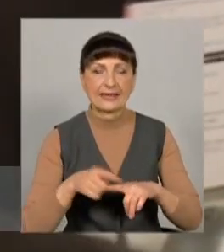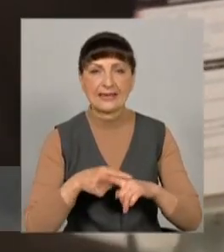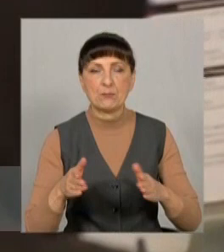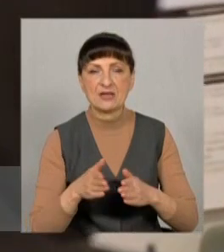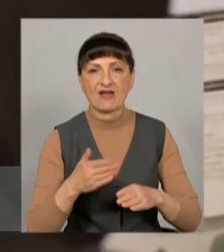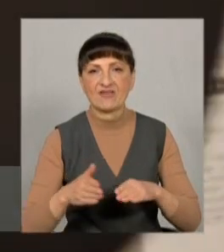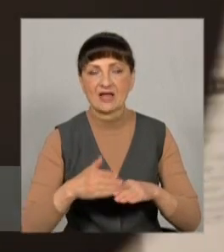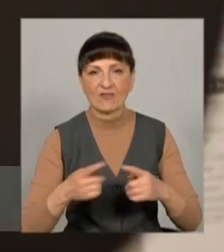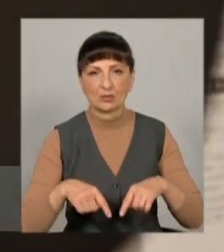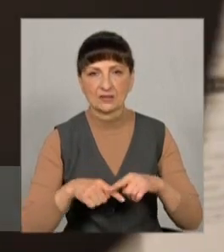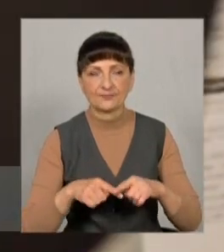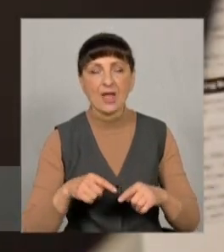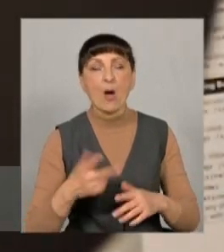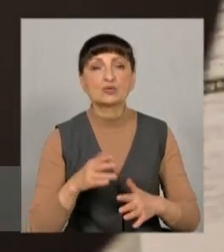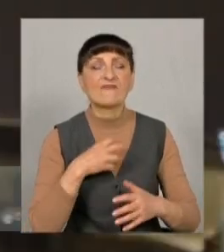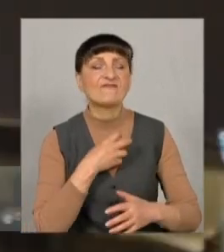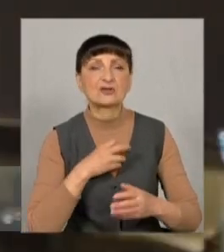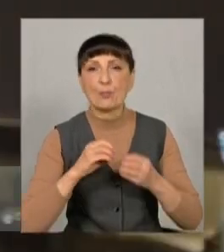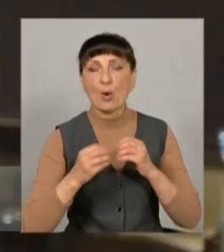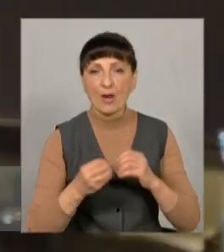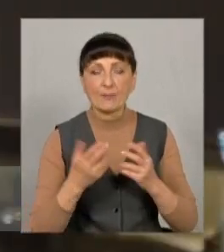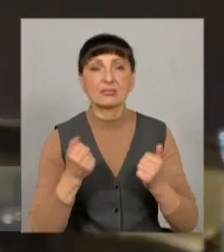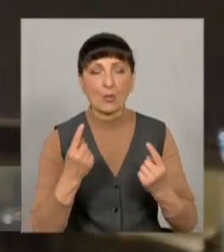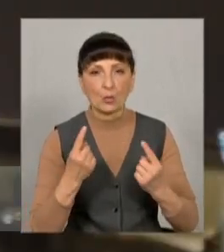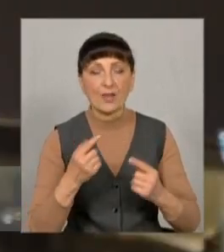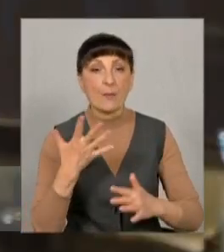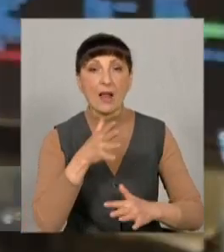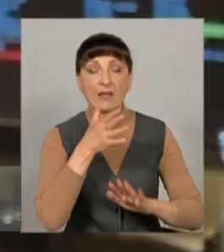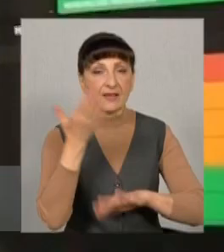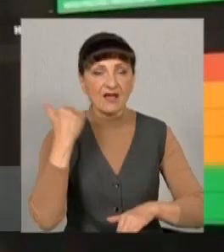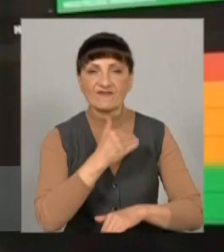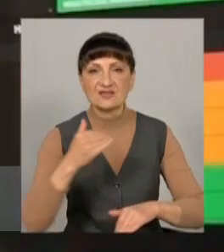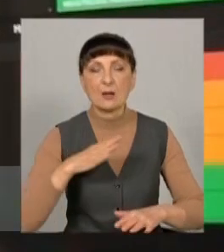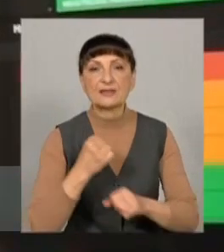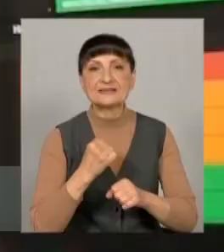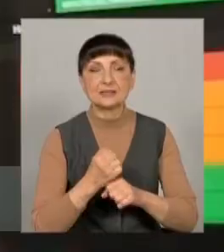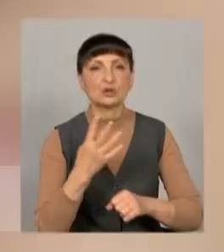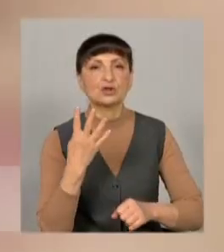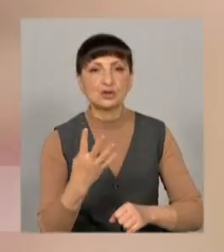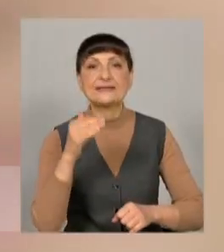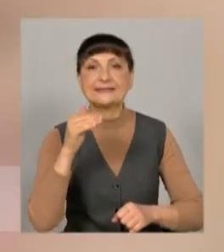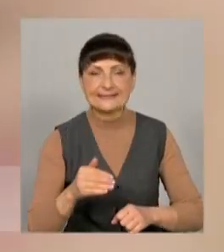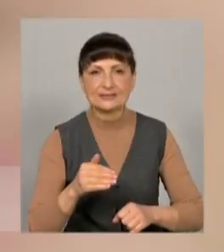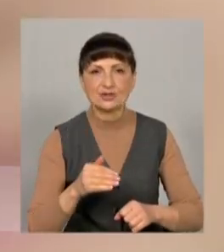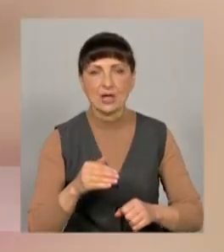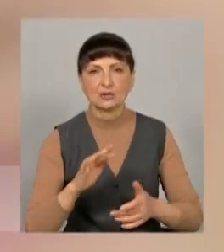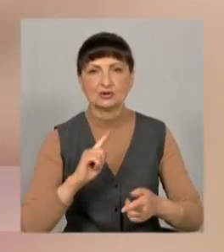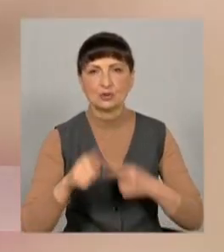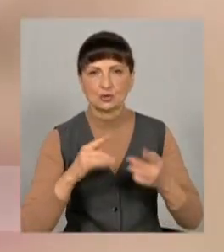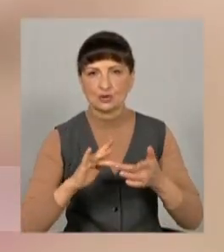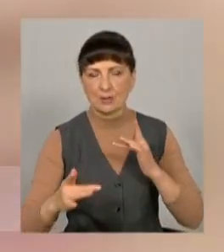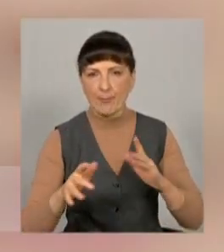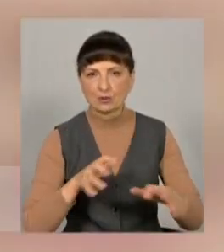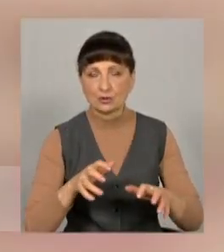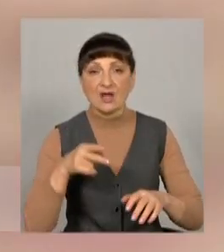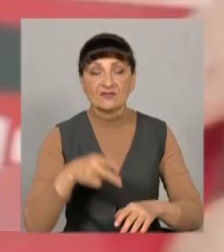Об актуальности проблемы буквально кричит статистика. Если 5 лет назад официально было совершено порядка 4000 киберпреступлений, то в